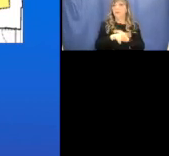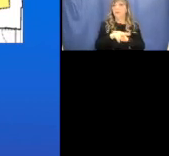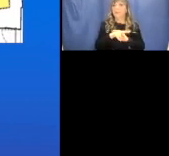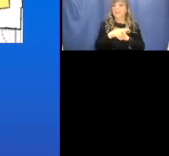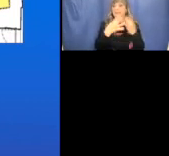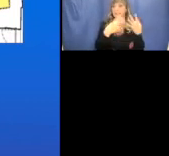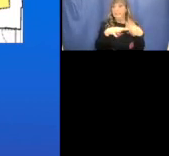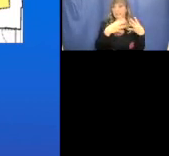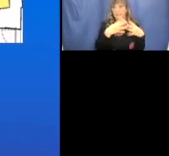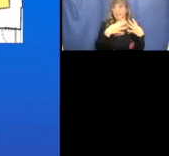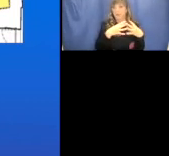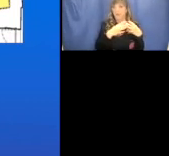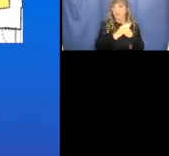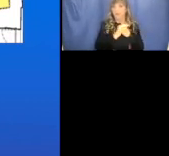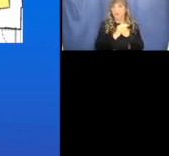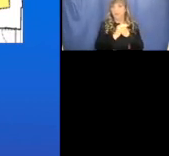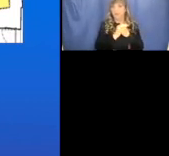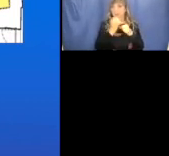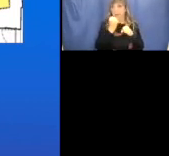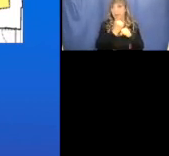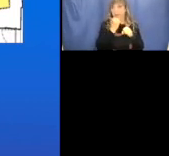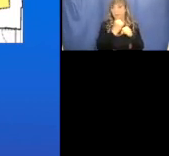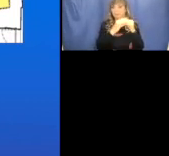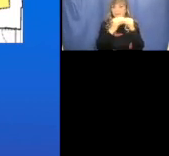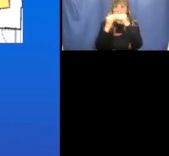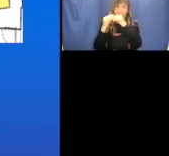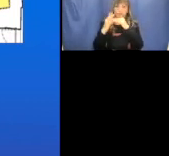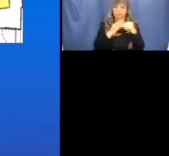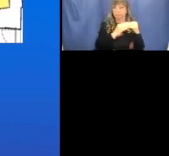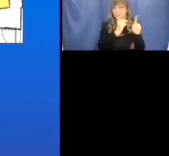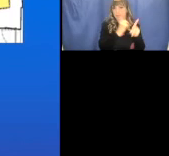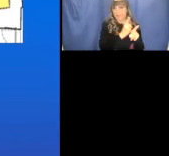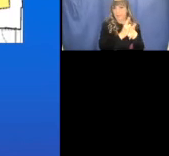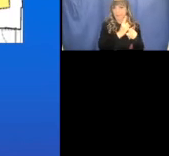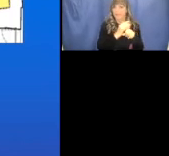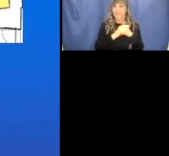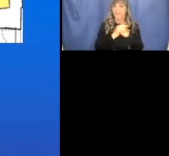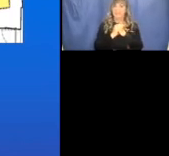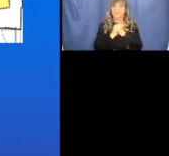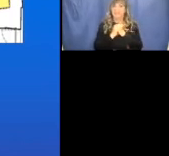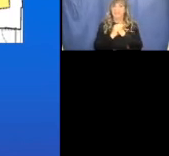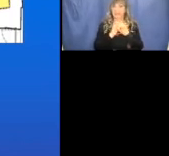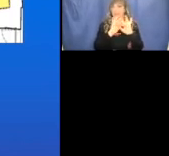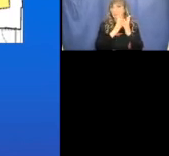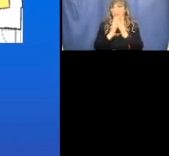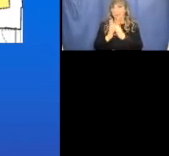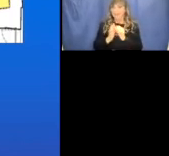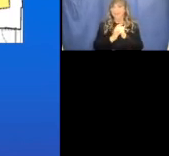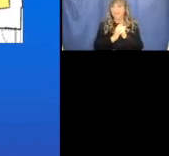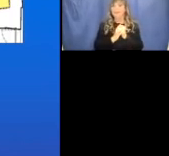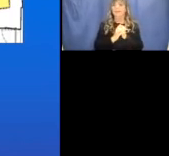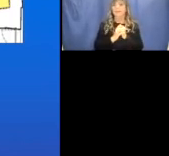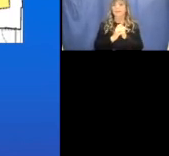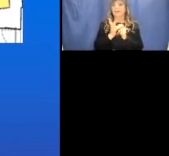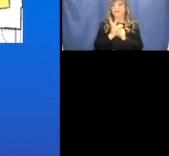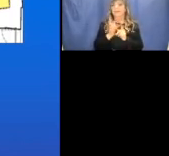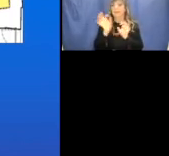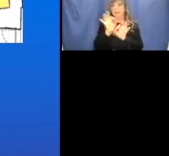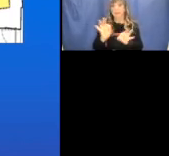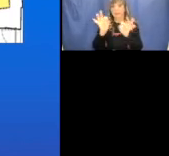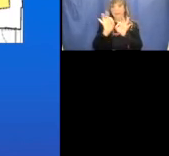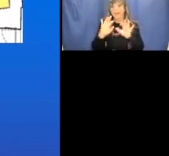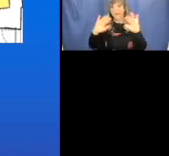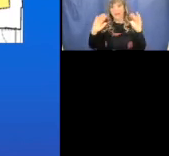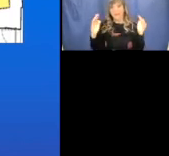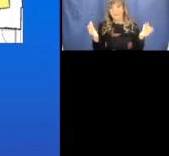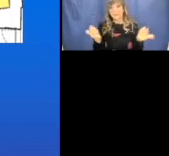per grossi lavori di ristrutturazione degli ambienti e la preparazione degli ambienti per